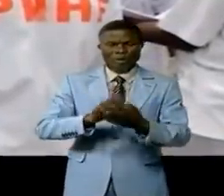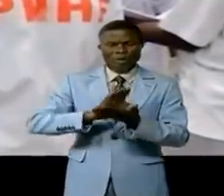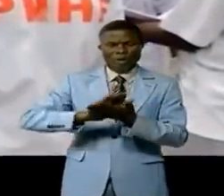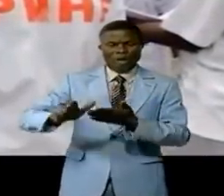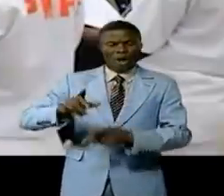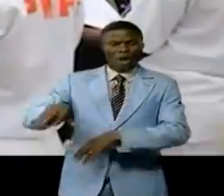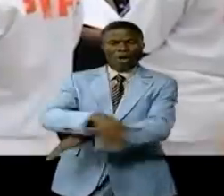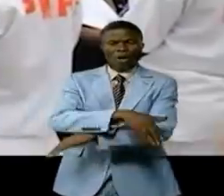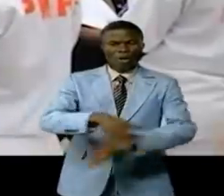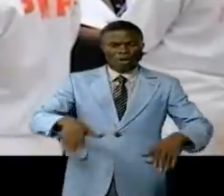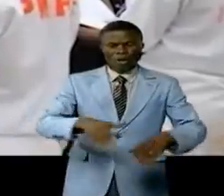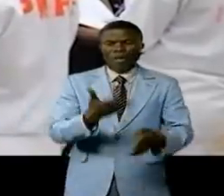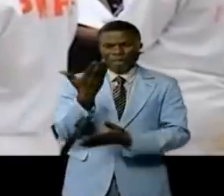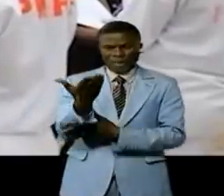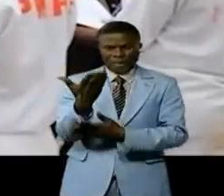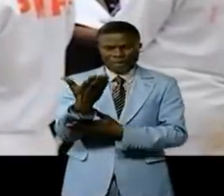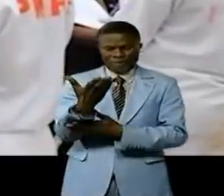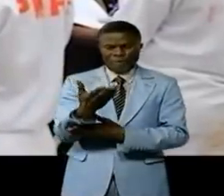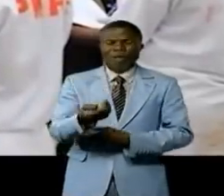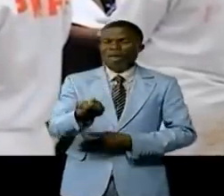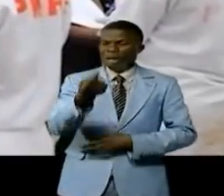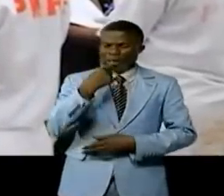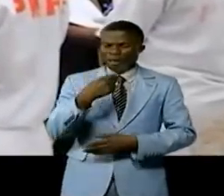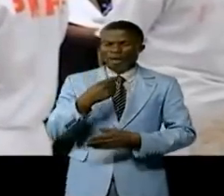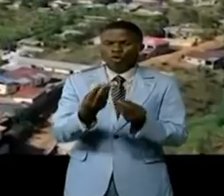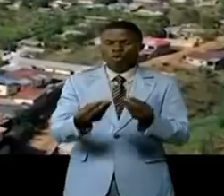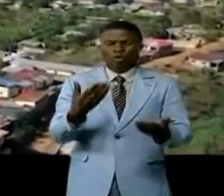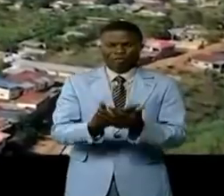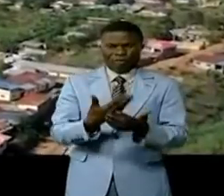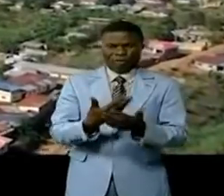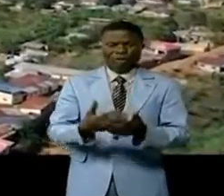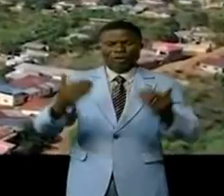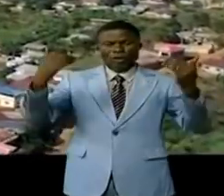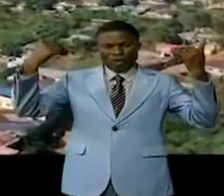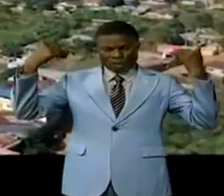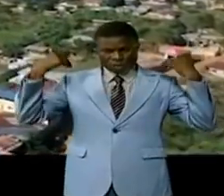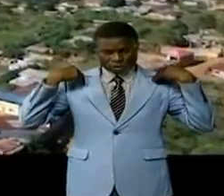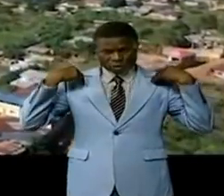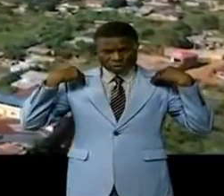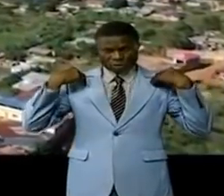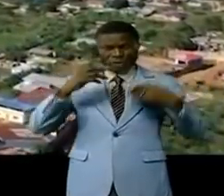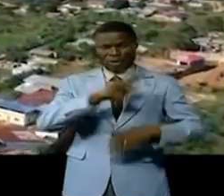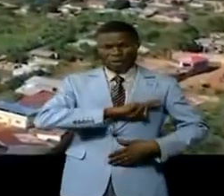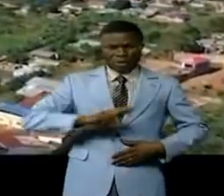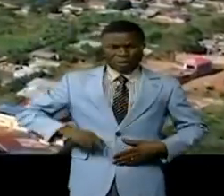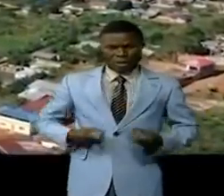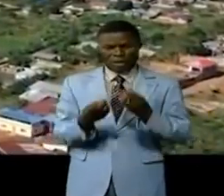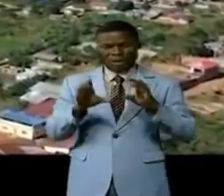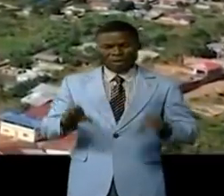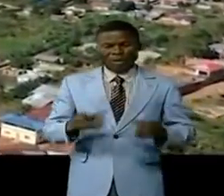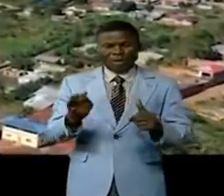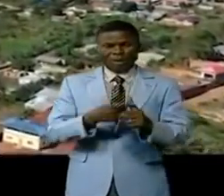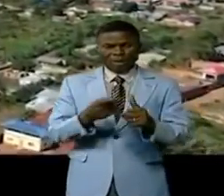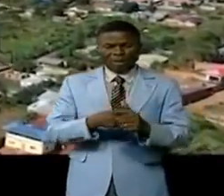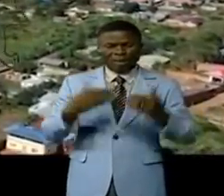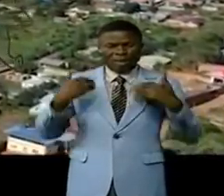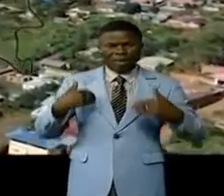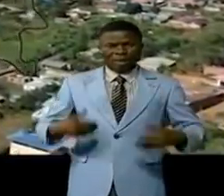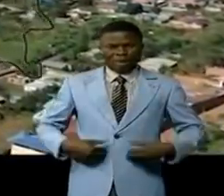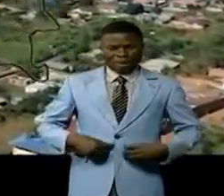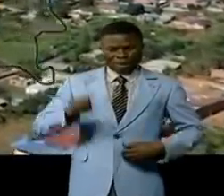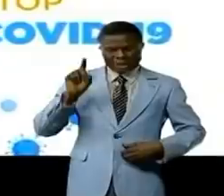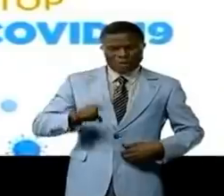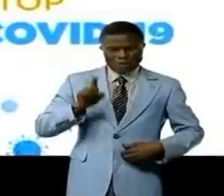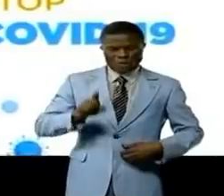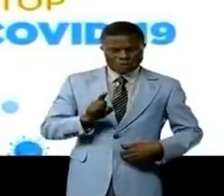frontières nécessite une thérapeutique de choc. Les autorités de la République, notamment celles de la santé, sont bien au